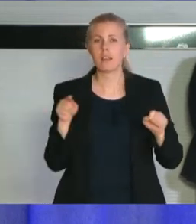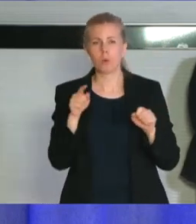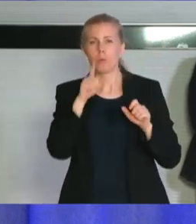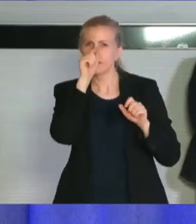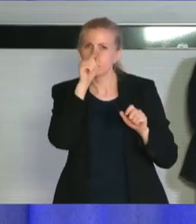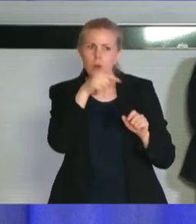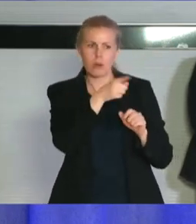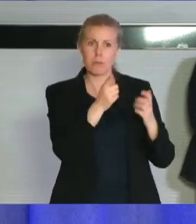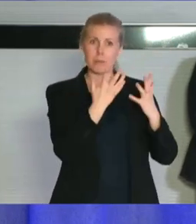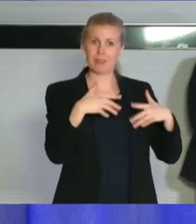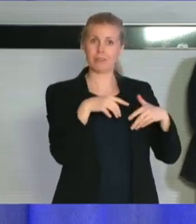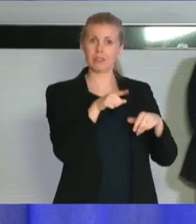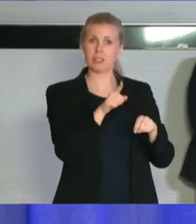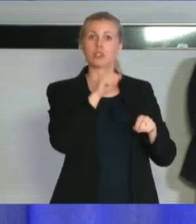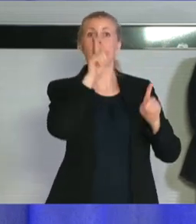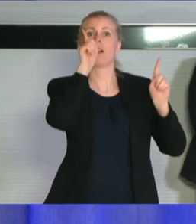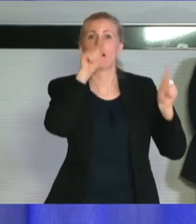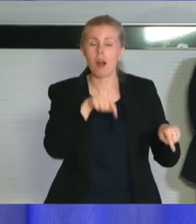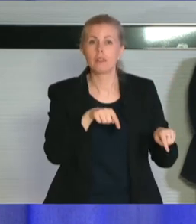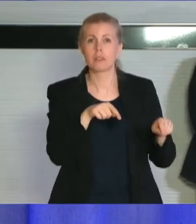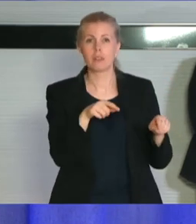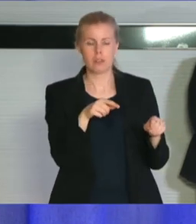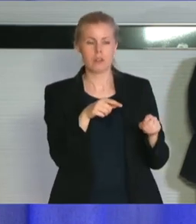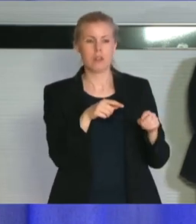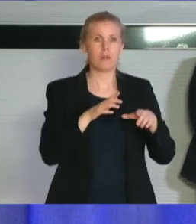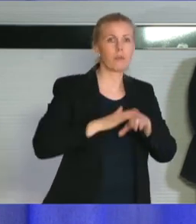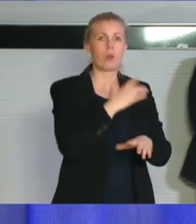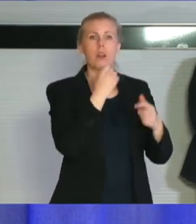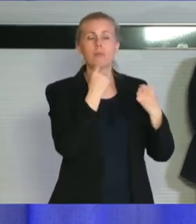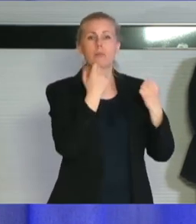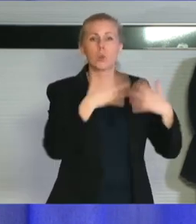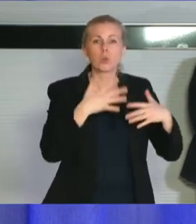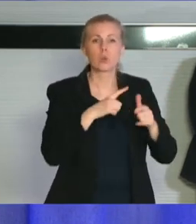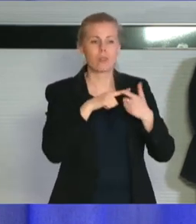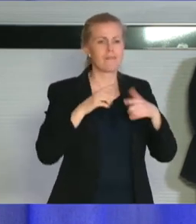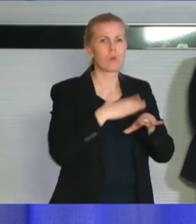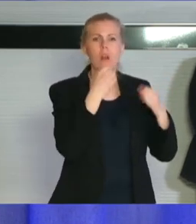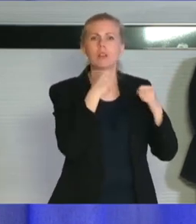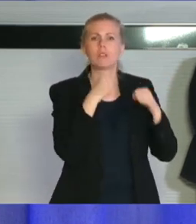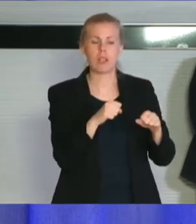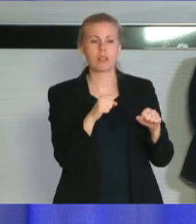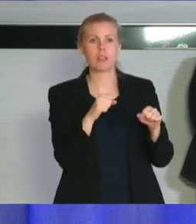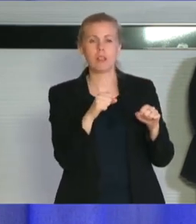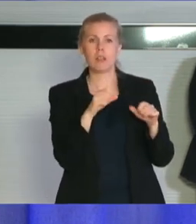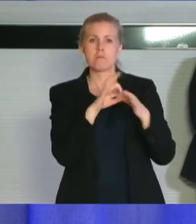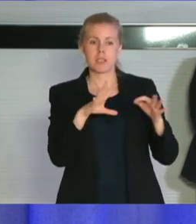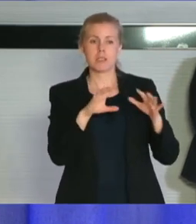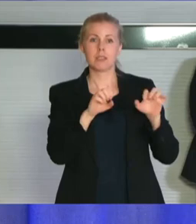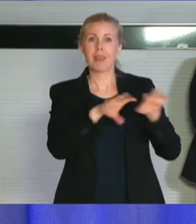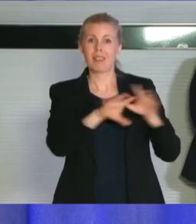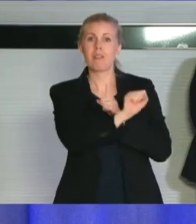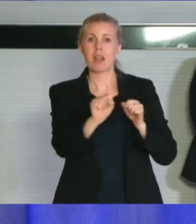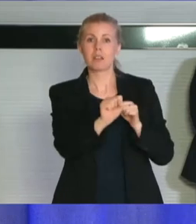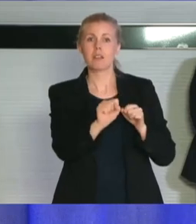for at de bedriftene som faktisk kan ha full produksjon, full aktivitet innenfor smittevernsystemet, at de faktisk har